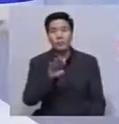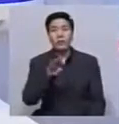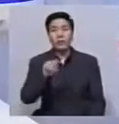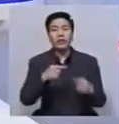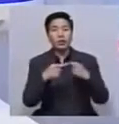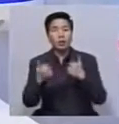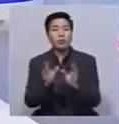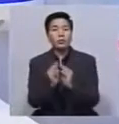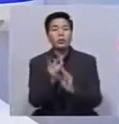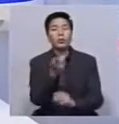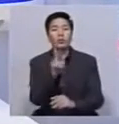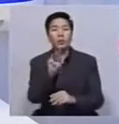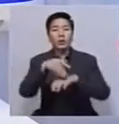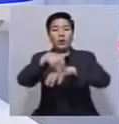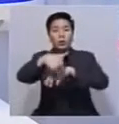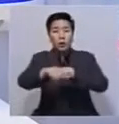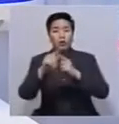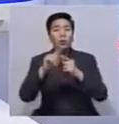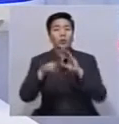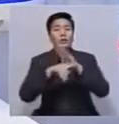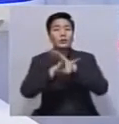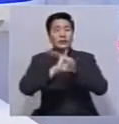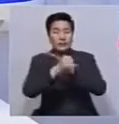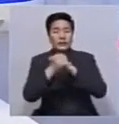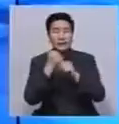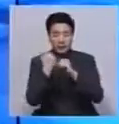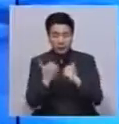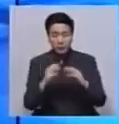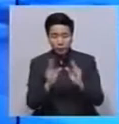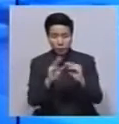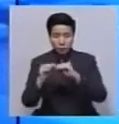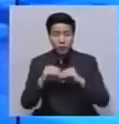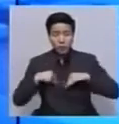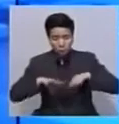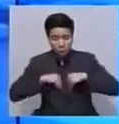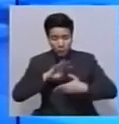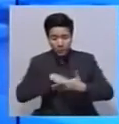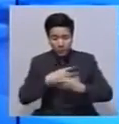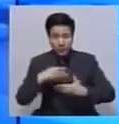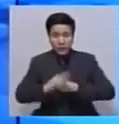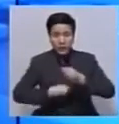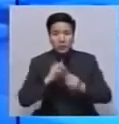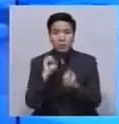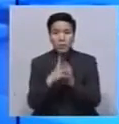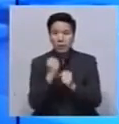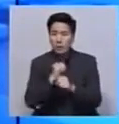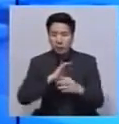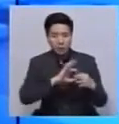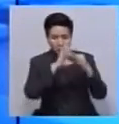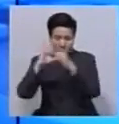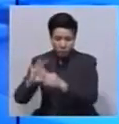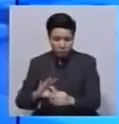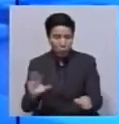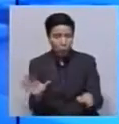ต่อนะคะการประชุมคณะรัฐมนตรีนอกสถานที่จังหวัดจันทบุรีนะคะที่ประชุมก็ได้เห็นชอบแผนยุทธศาสตร์การค้าผลไม้ครบวงจร